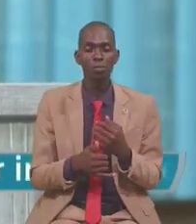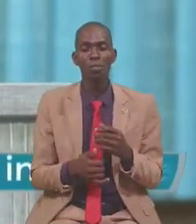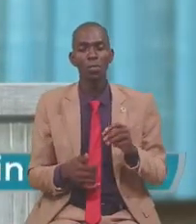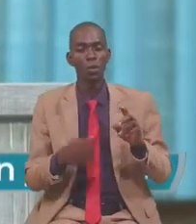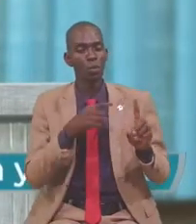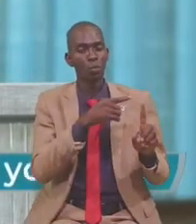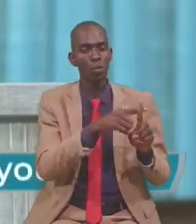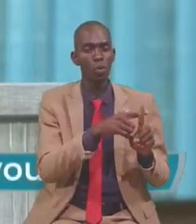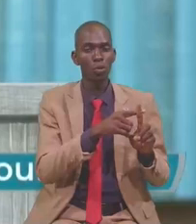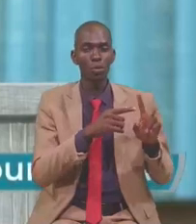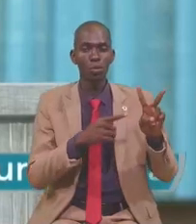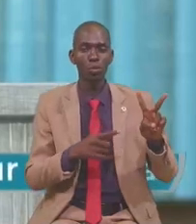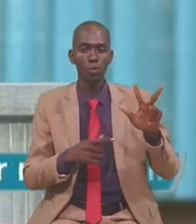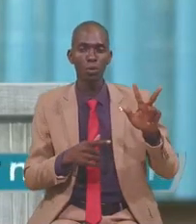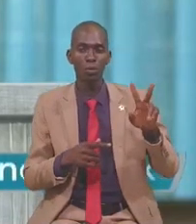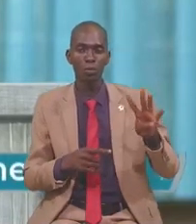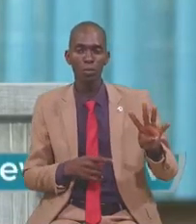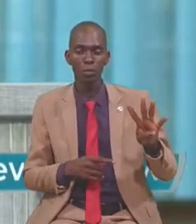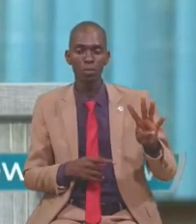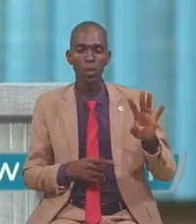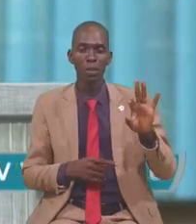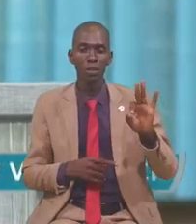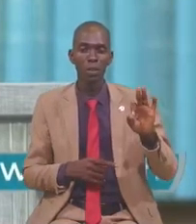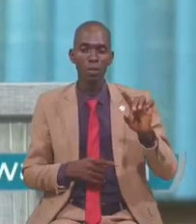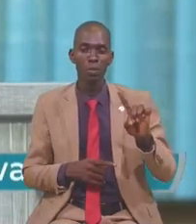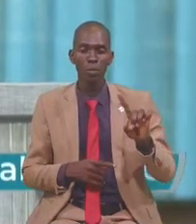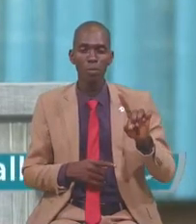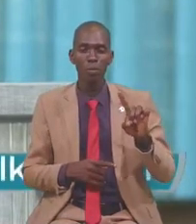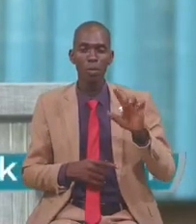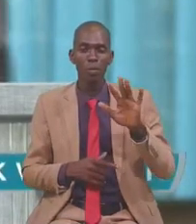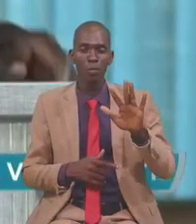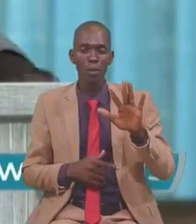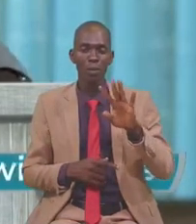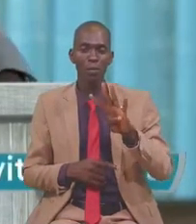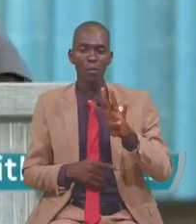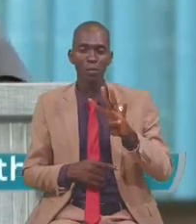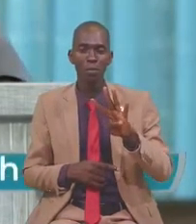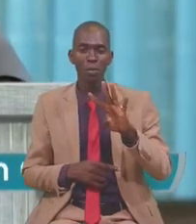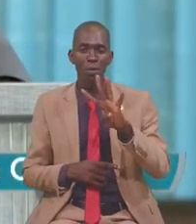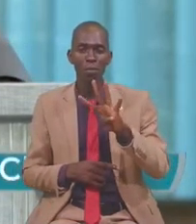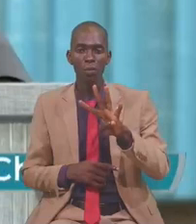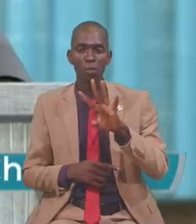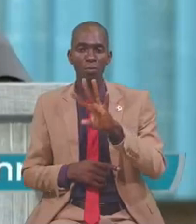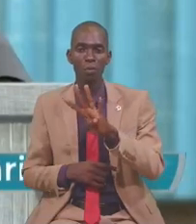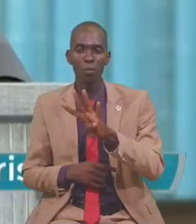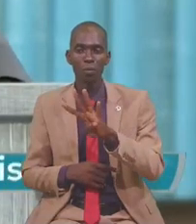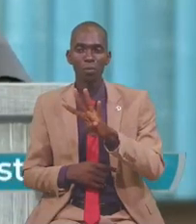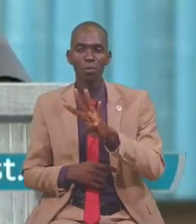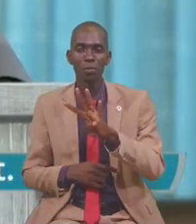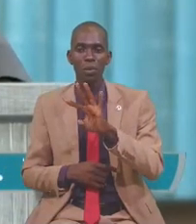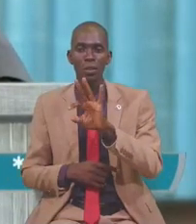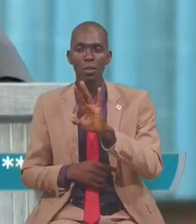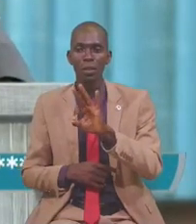c'est plus 234 91 54 4 4 9